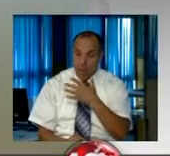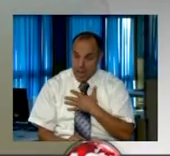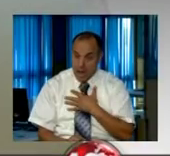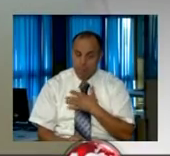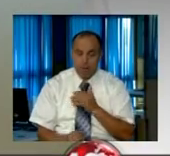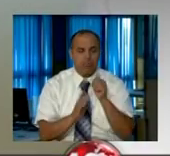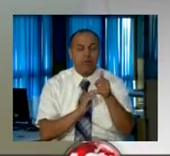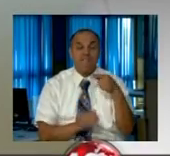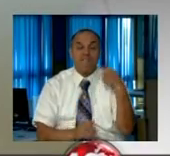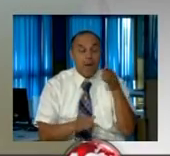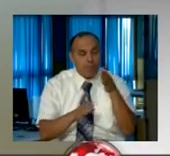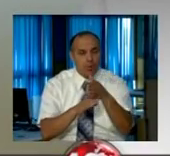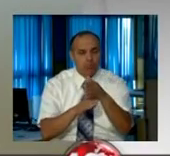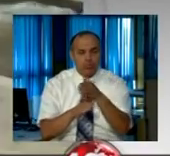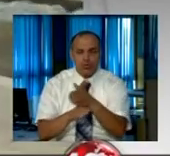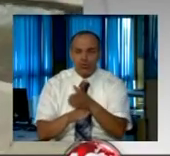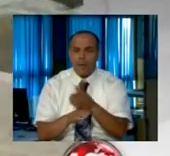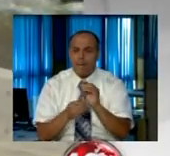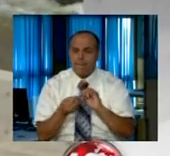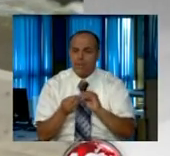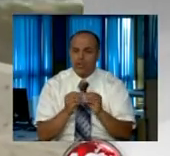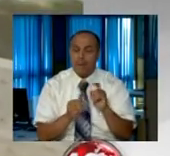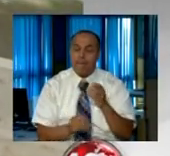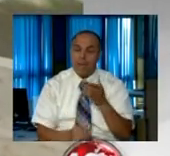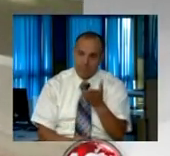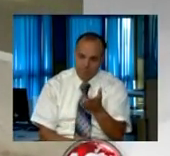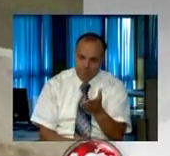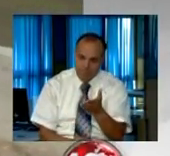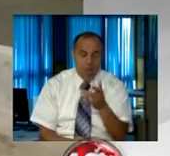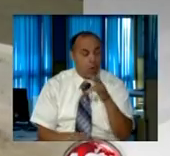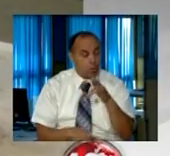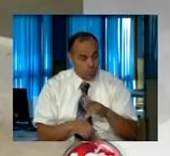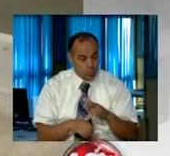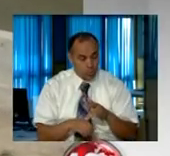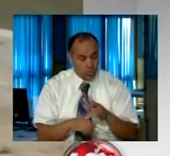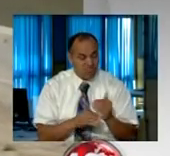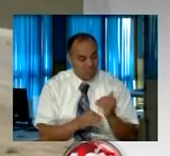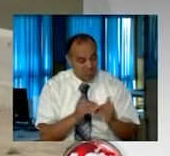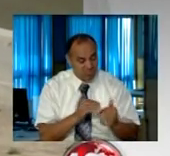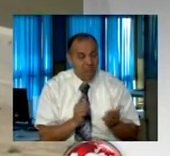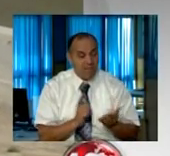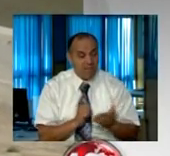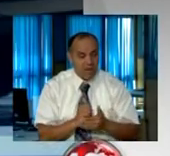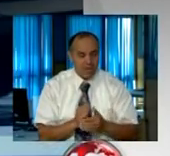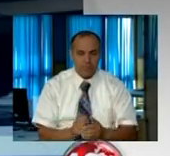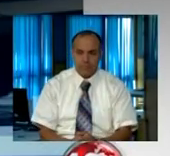تكتسح الأسواق العالمية في ظل أزمة للمياه قد تؤثر على مردودية القطاع.